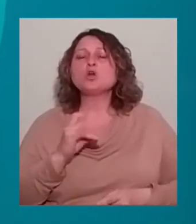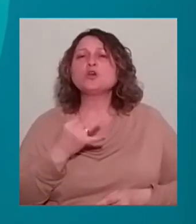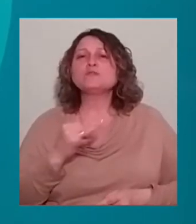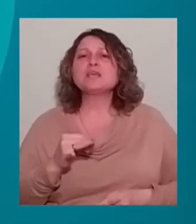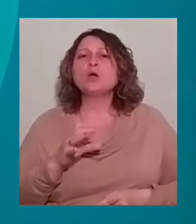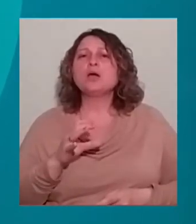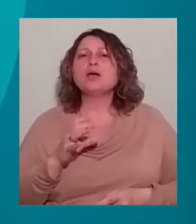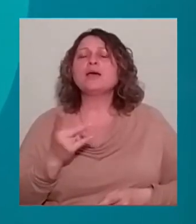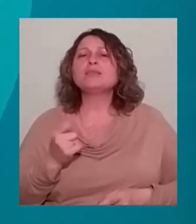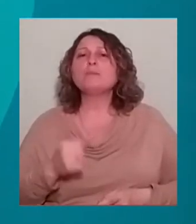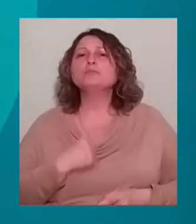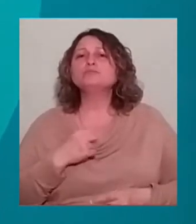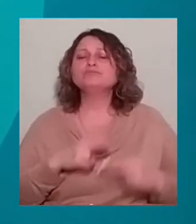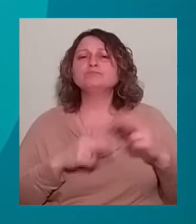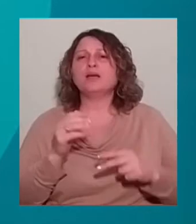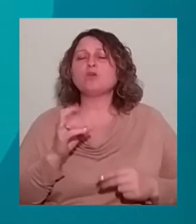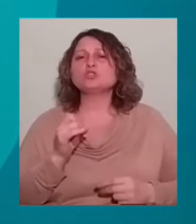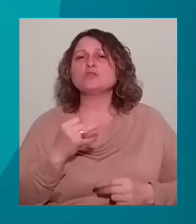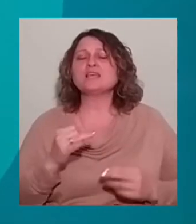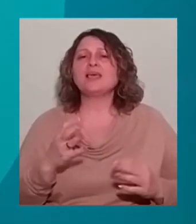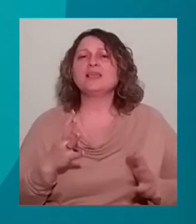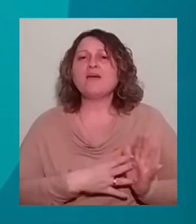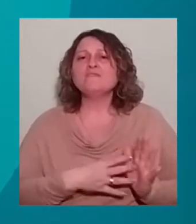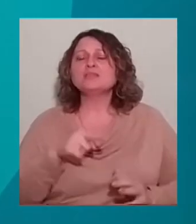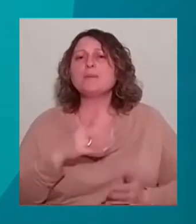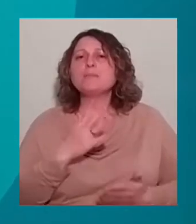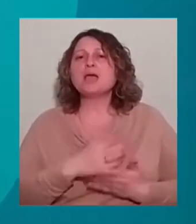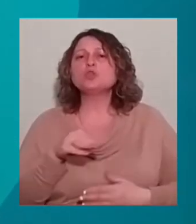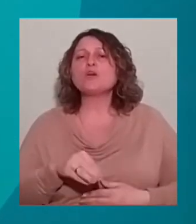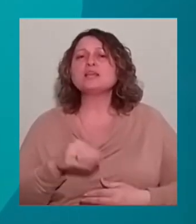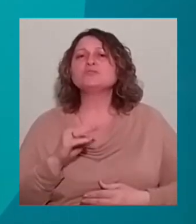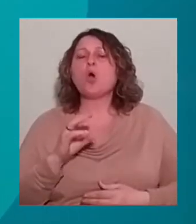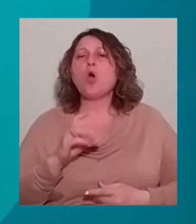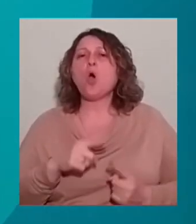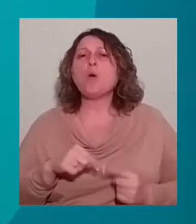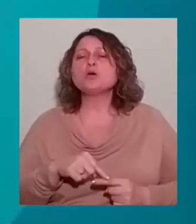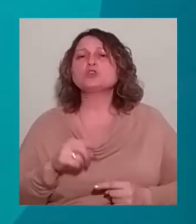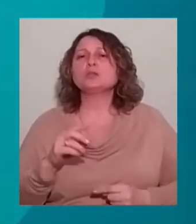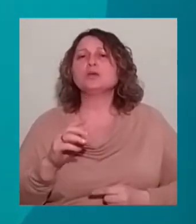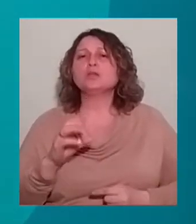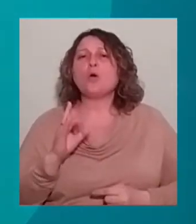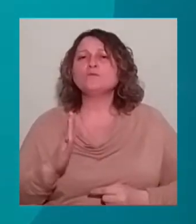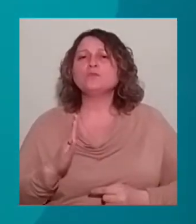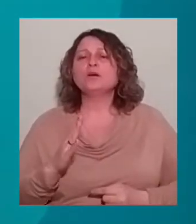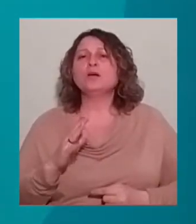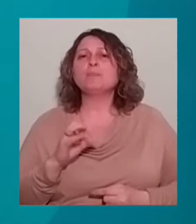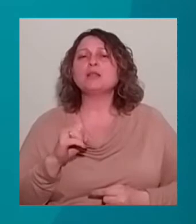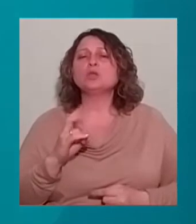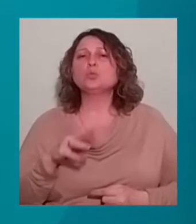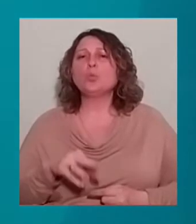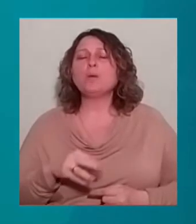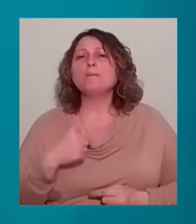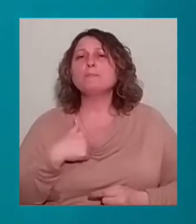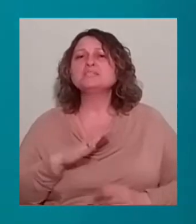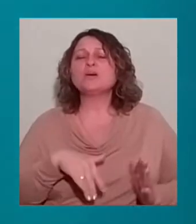на військовому узвозі 9. Там вказано, що ним є товариство з обмеженою відповідальністю «Платинум Буд». Ми звернулися за двома номерами,